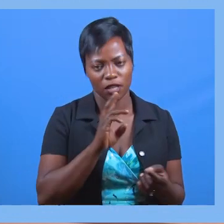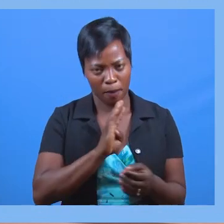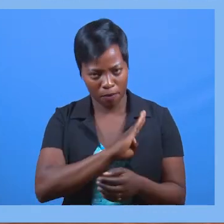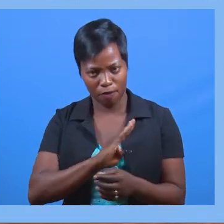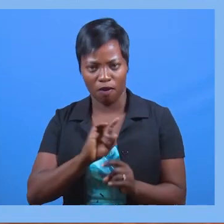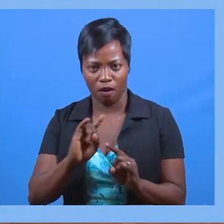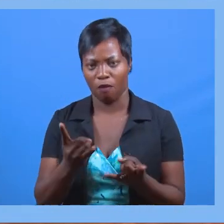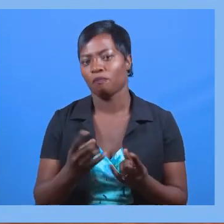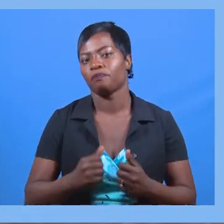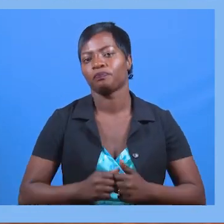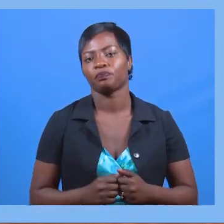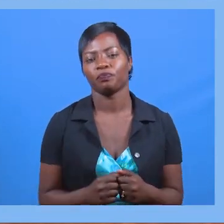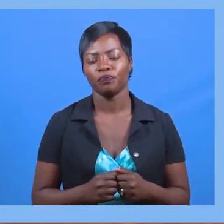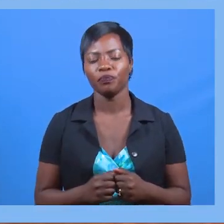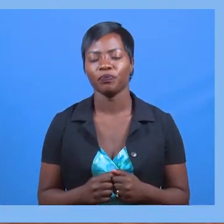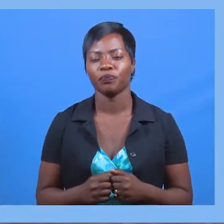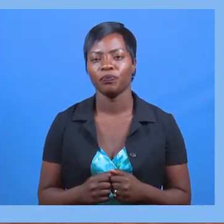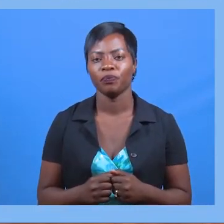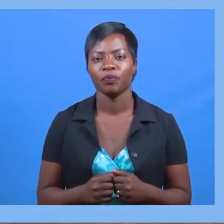Opportunity. Mazvita zvenyu Mai Chisamba.